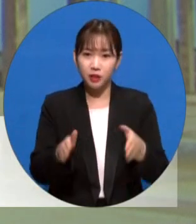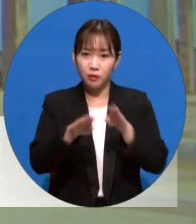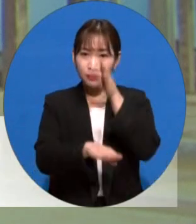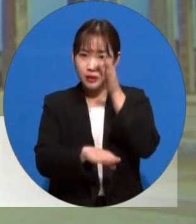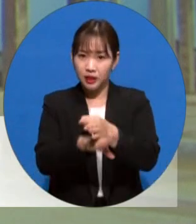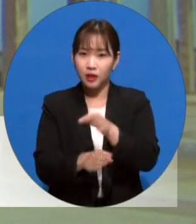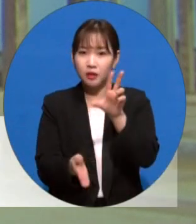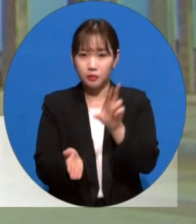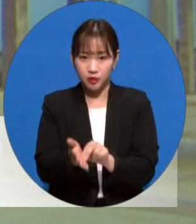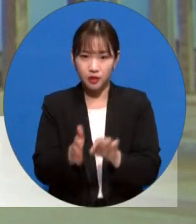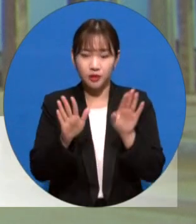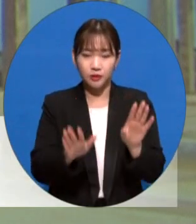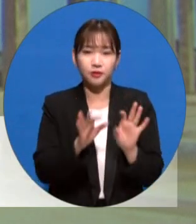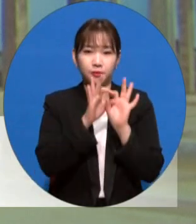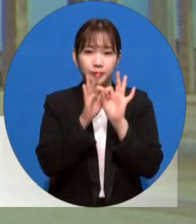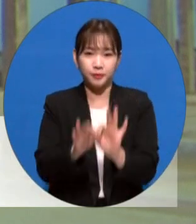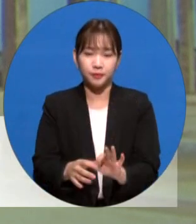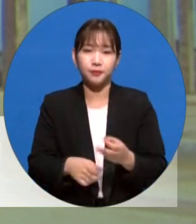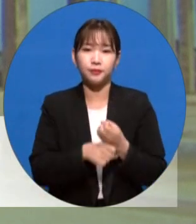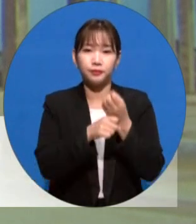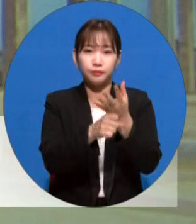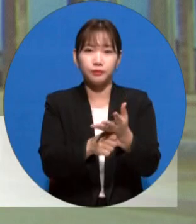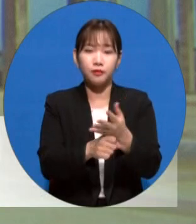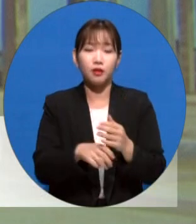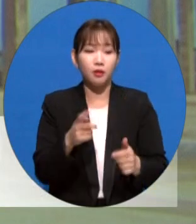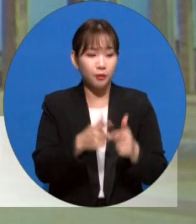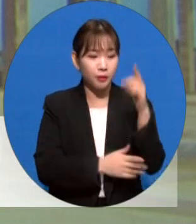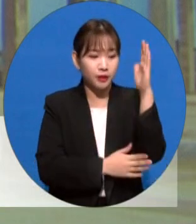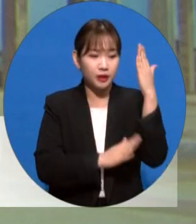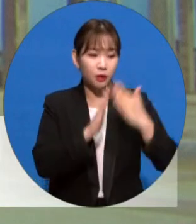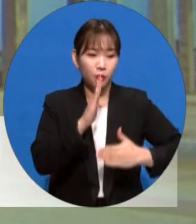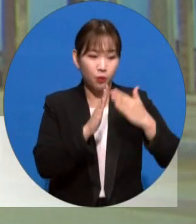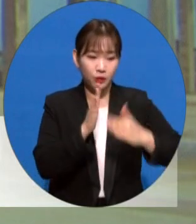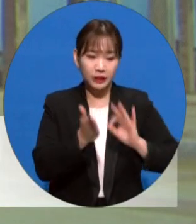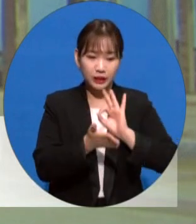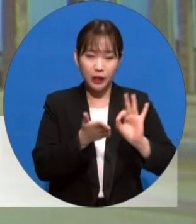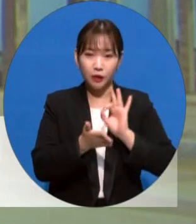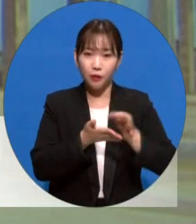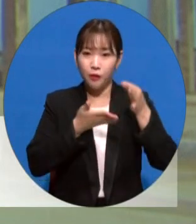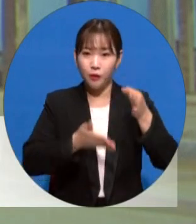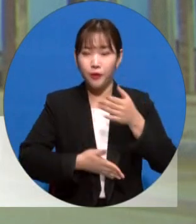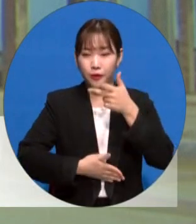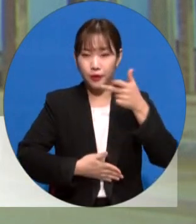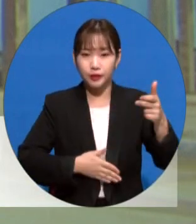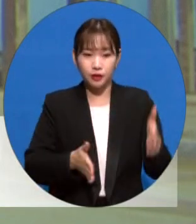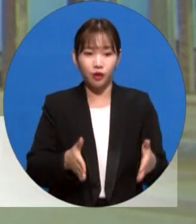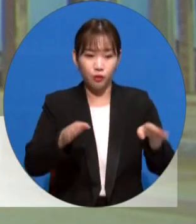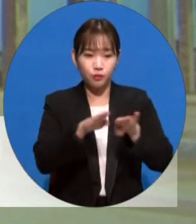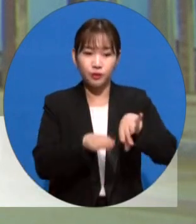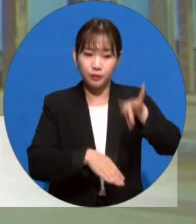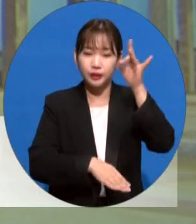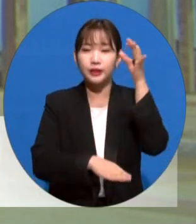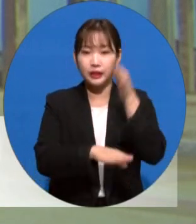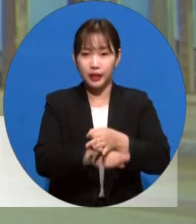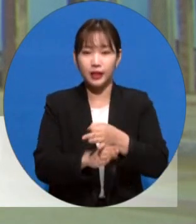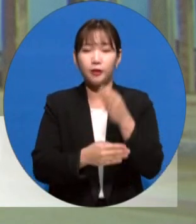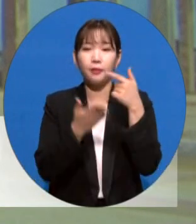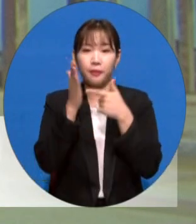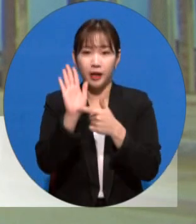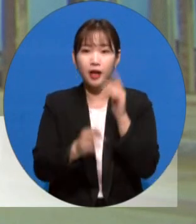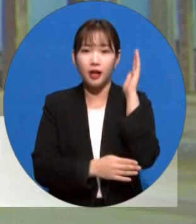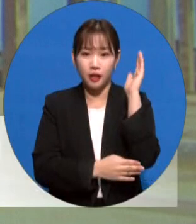문제 오늘도 이어가겠습니다. 목포시는 공적 활용 가치가 높은 건물들을 우선 매입했다고 밝히고